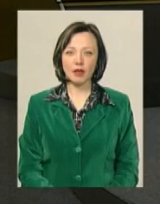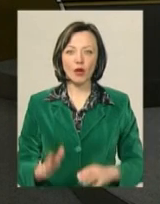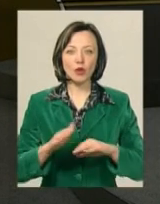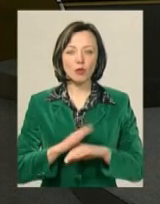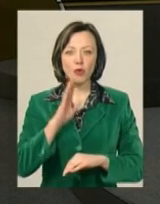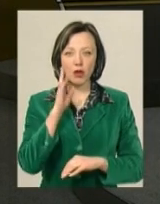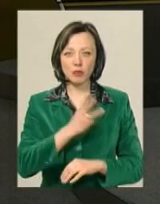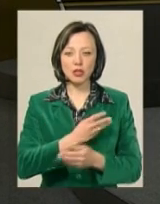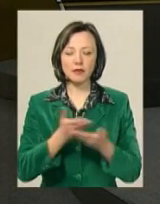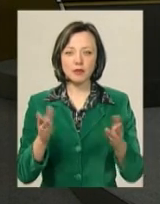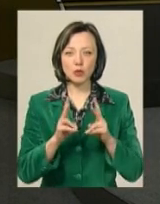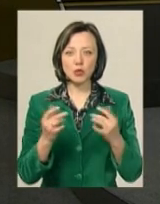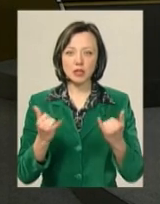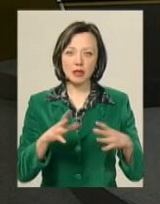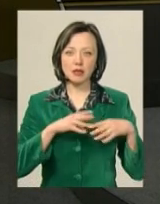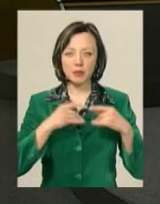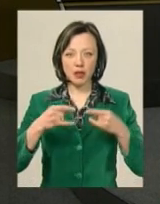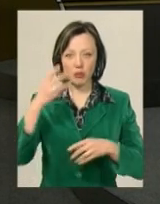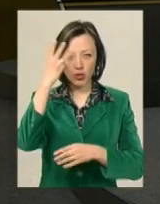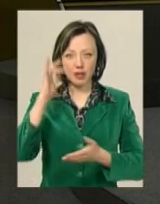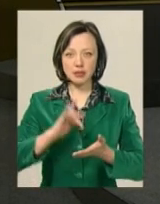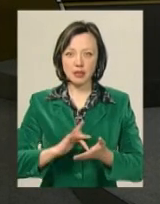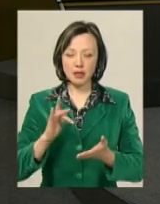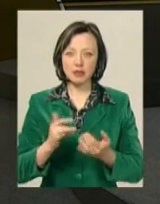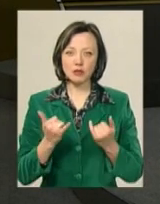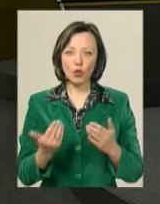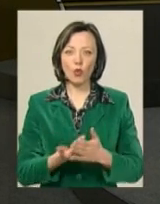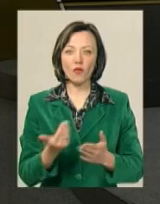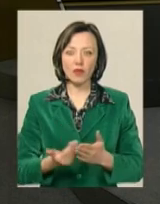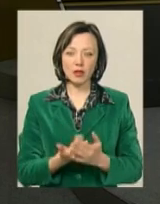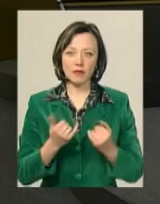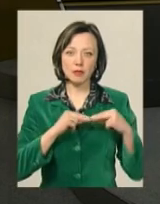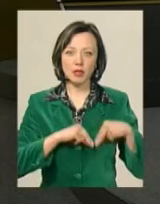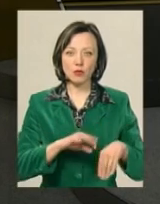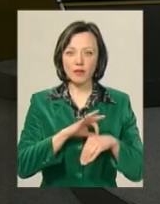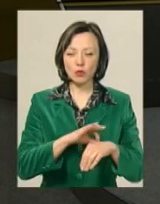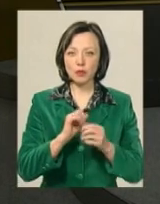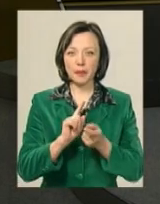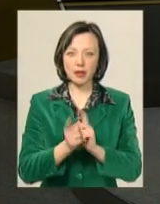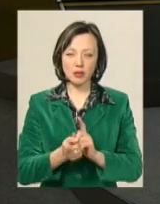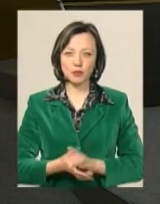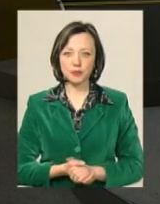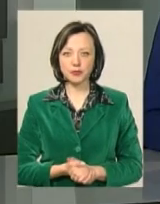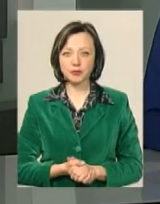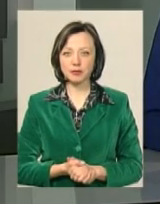Доброго ранку бажаємо усім, хто зараз разом із телеканалом «Поділля Центр» на часі новини. У студії Надія Драганчук та Ольга